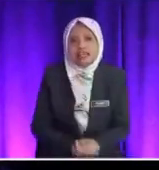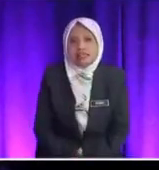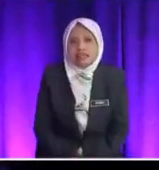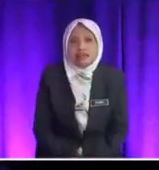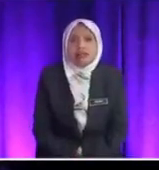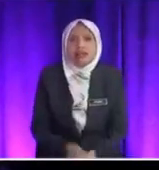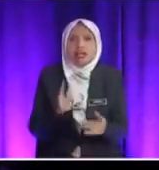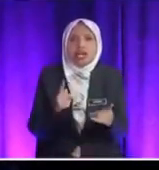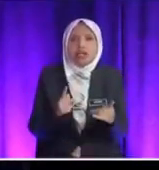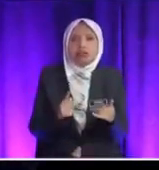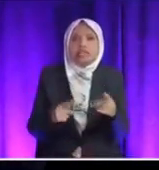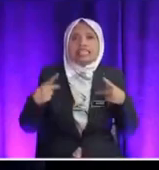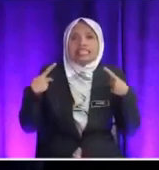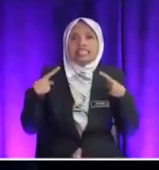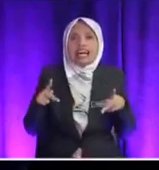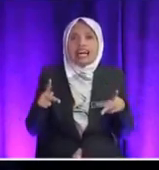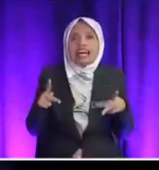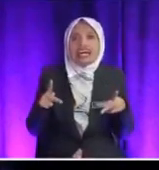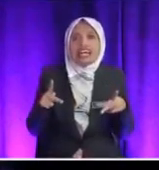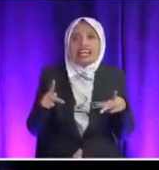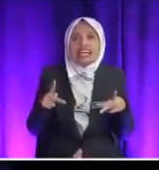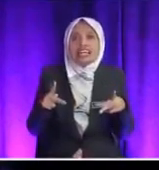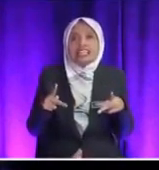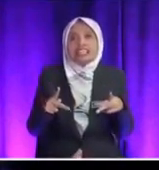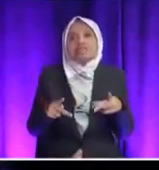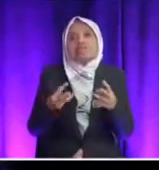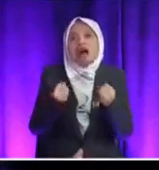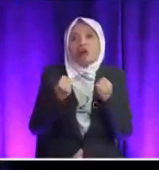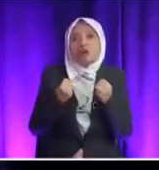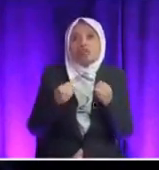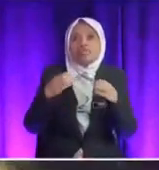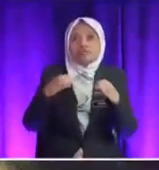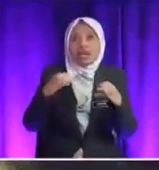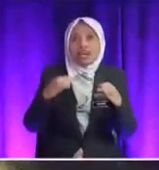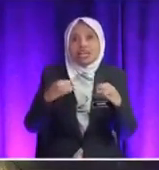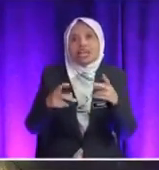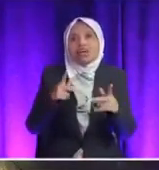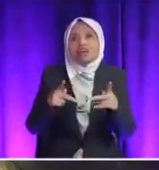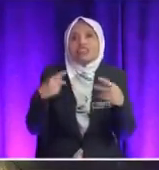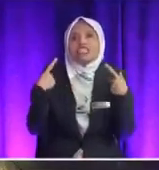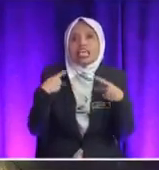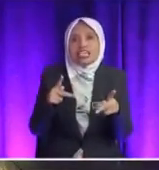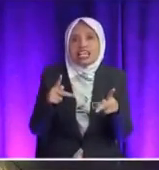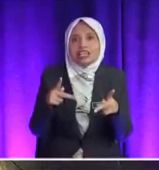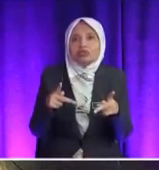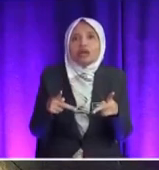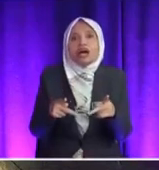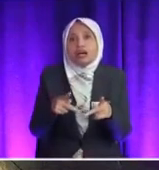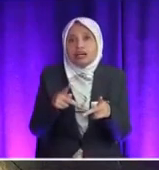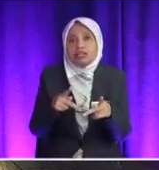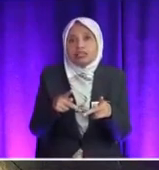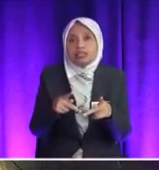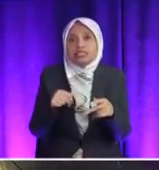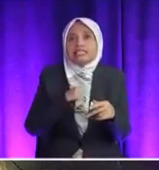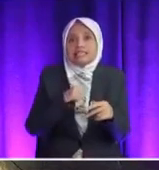aku tapi ah ah ah ah jadi